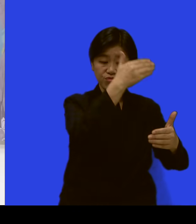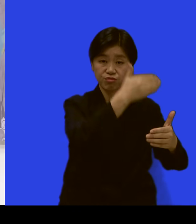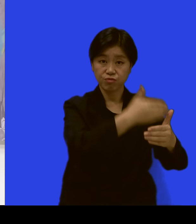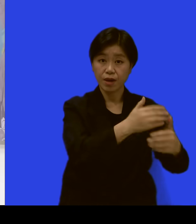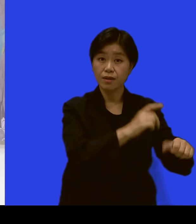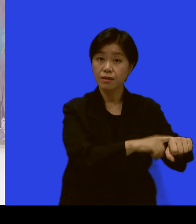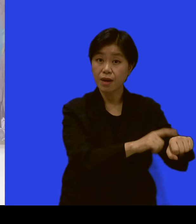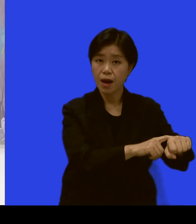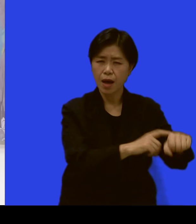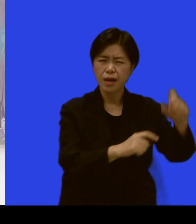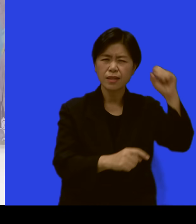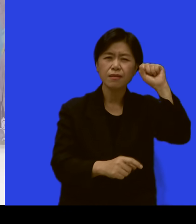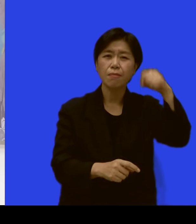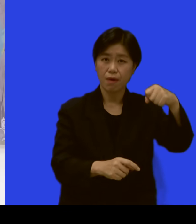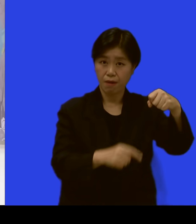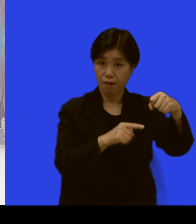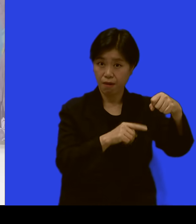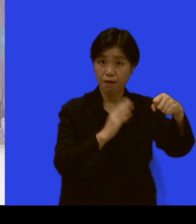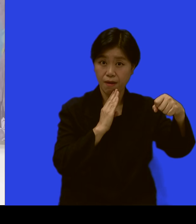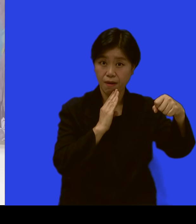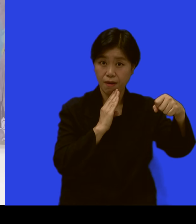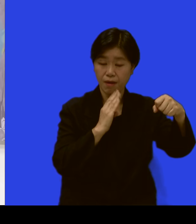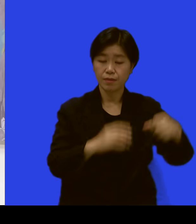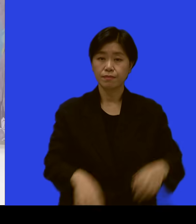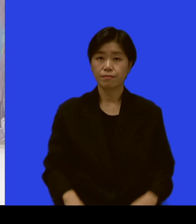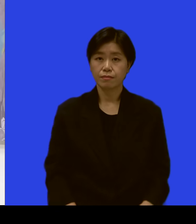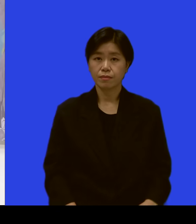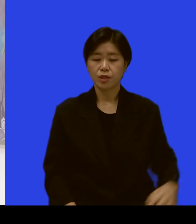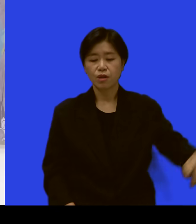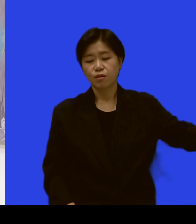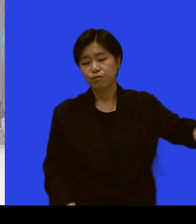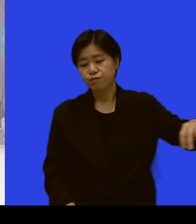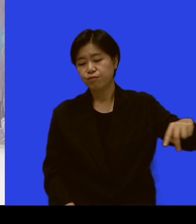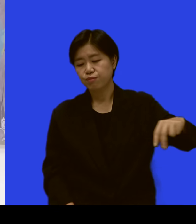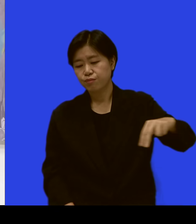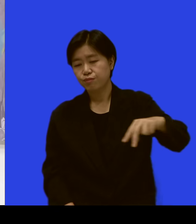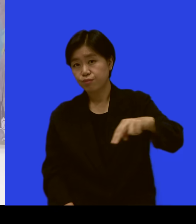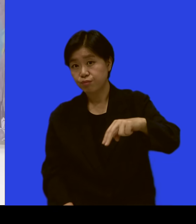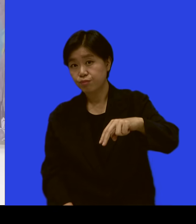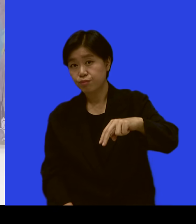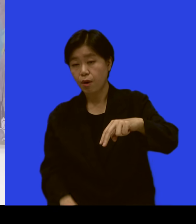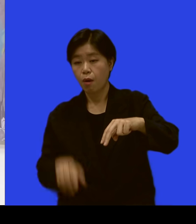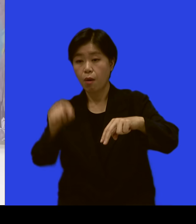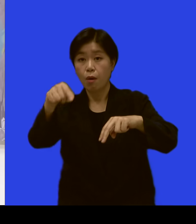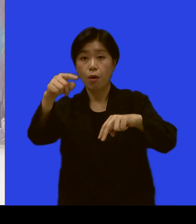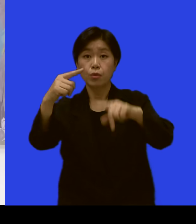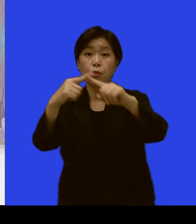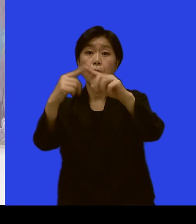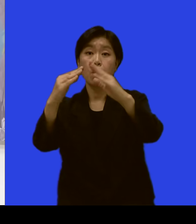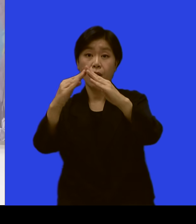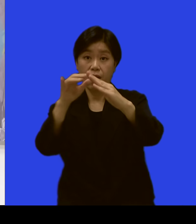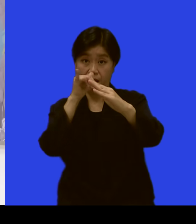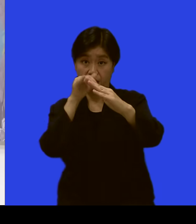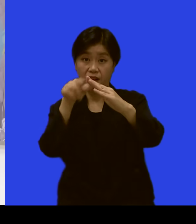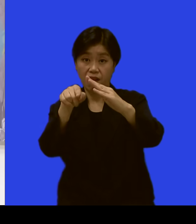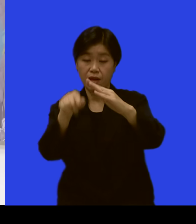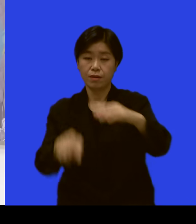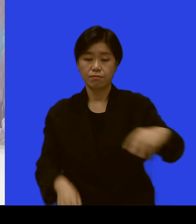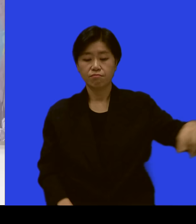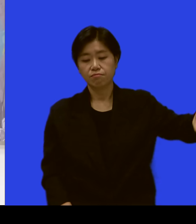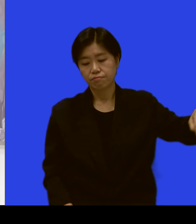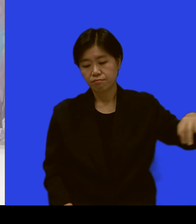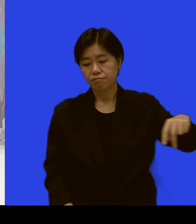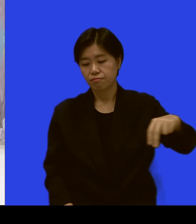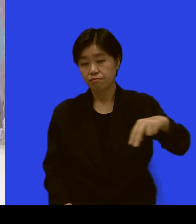보면은 교회 경기도 이천에 조금 이제 큰 교회, 그러니까 시온성교회라는 교회가 있는데 네네. 제가 이제 걸어오는